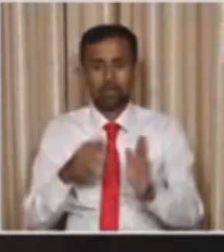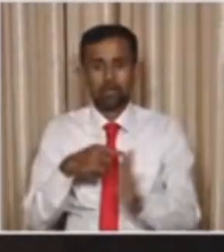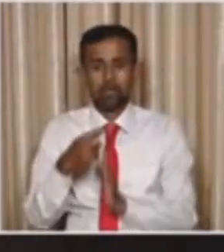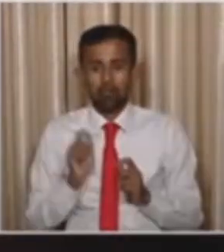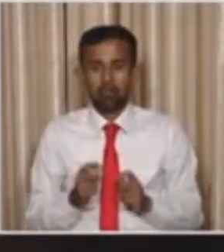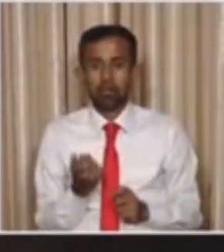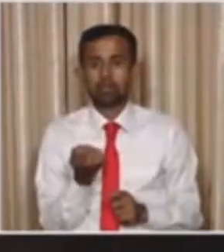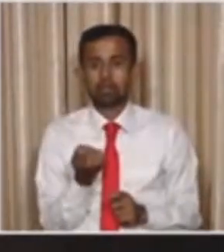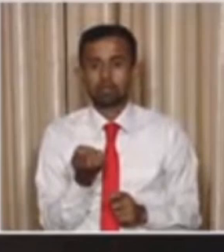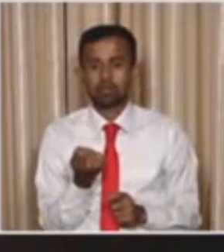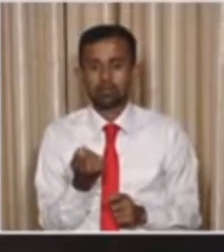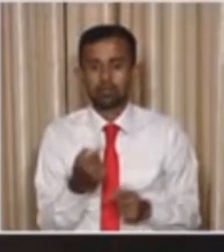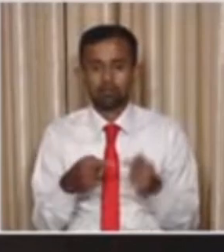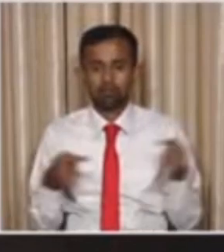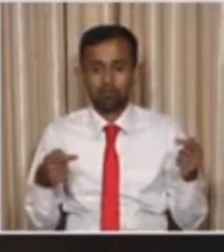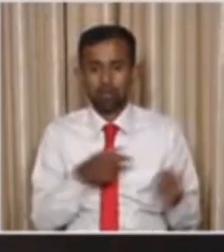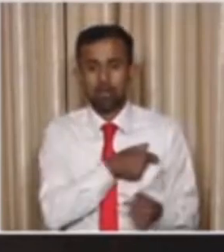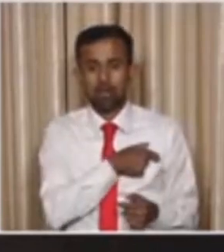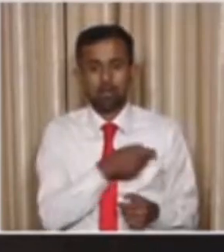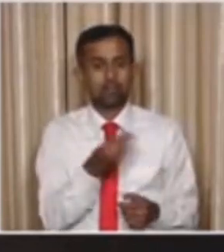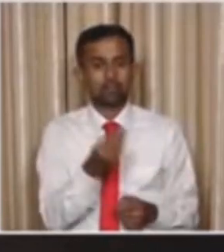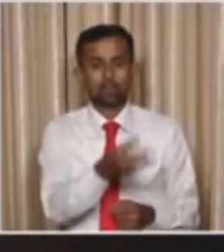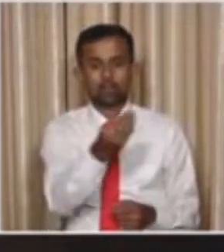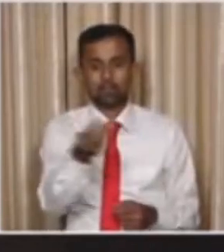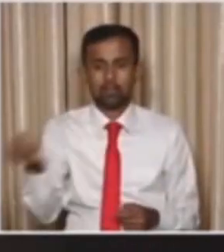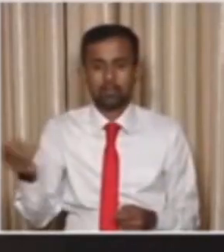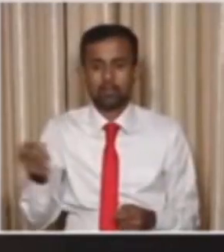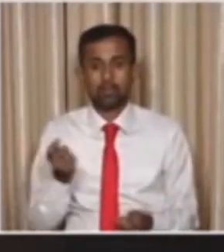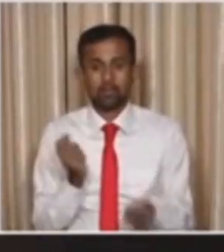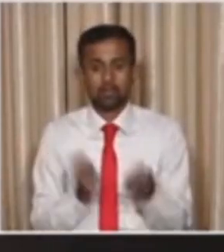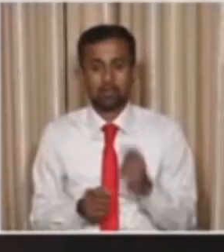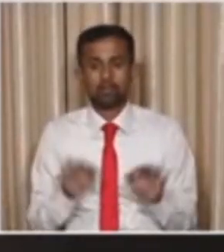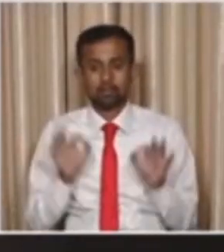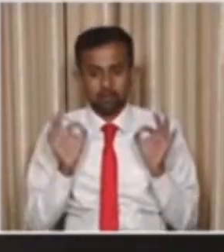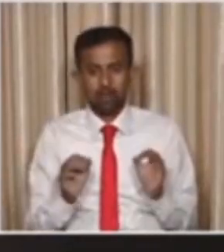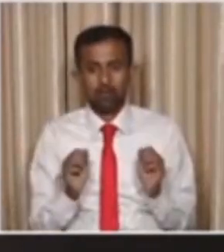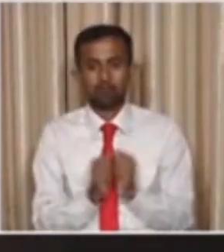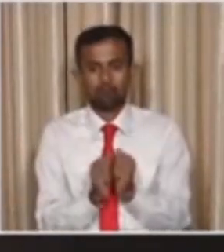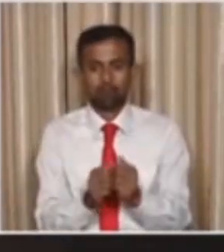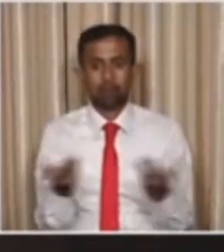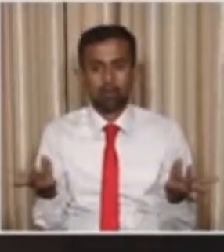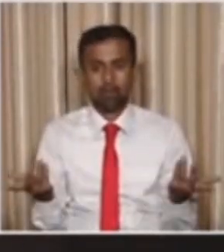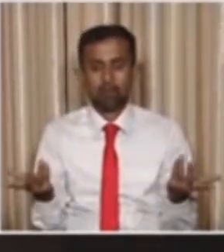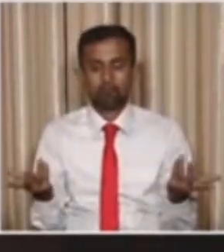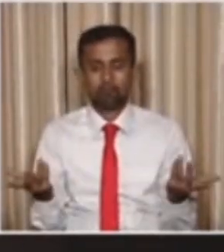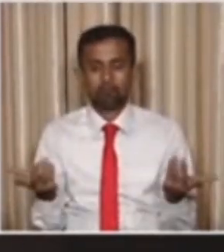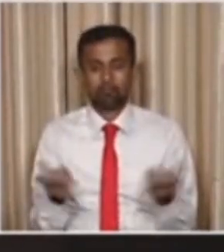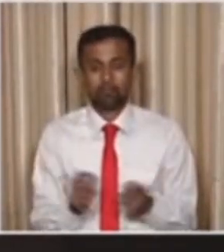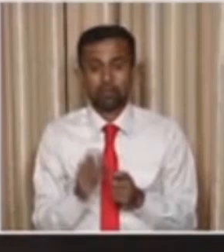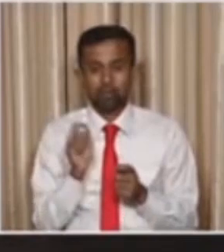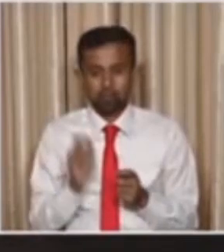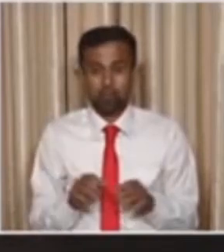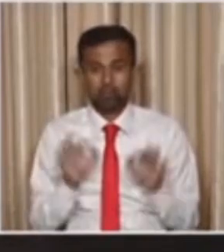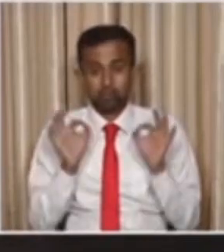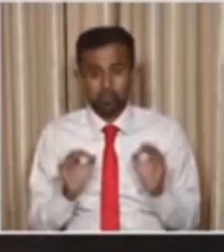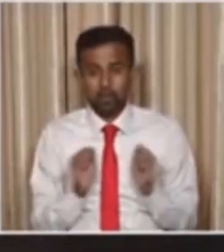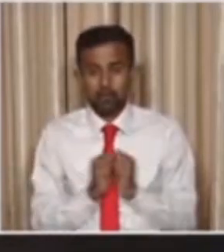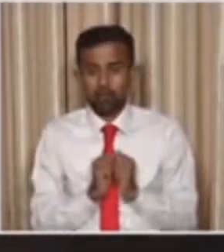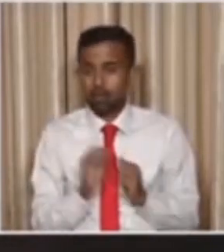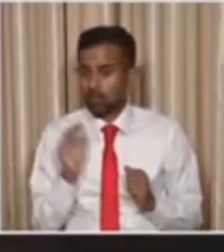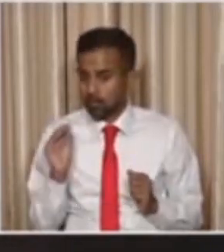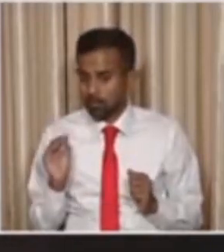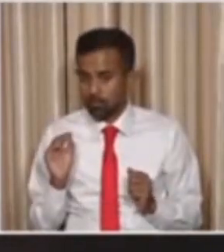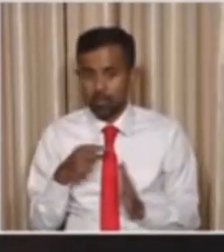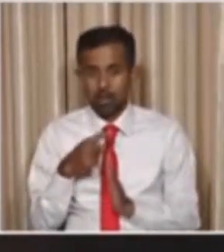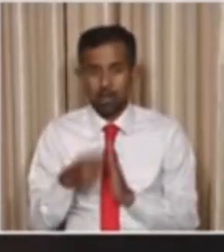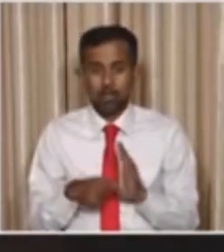බෝඩ් එකේ සල්ලි ඒක විපක්ෂ නායකතුමා බෙදෙනවා කියන්නේ ක්‍රිකට් එකේ හරියට වැඩේ කරන්නේ නැති හින්දානේ ක්‍රිකට් පාලක මණ්ඩලය හරියට වැඩේ කරනවා නම් මේ